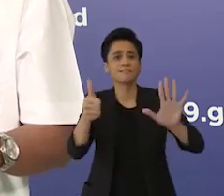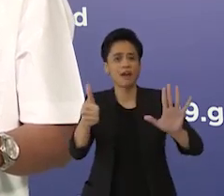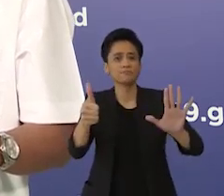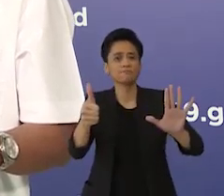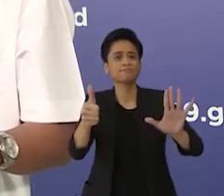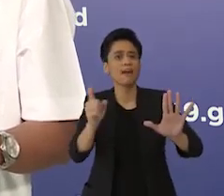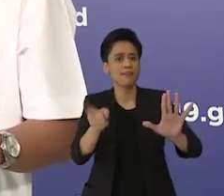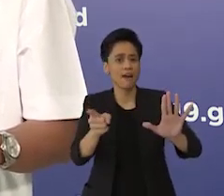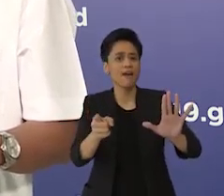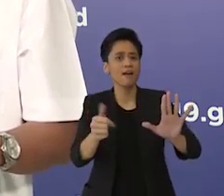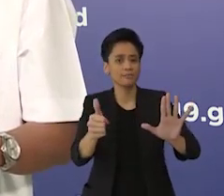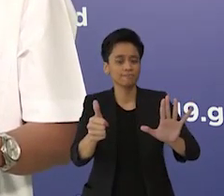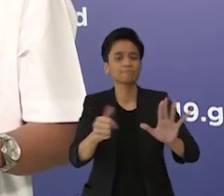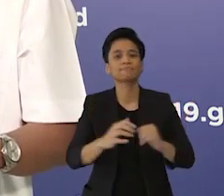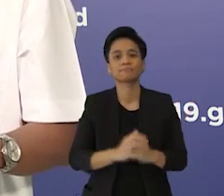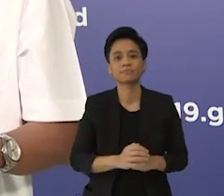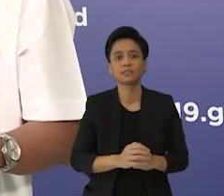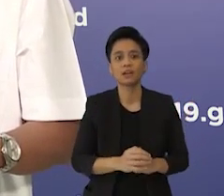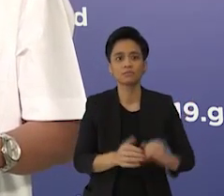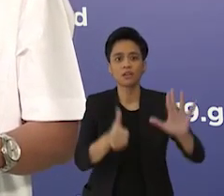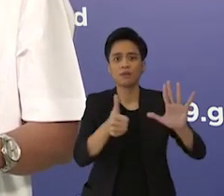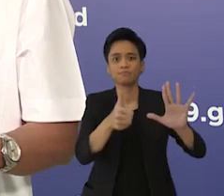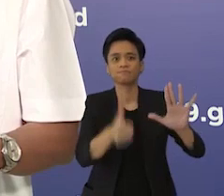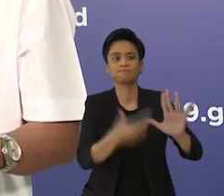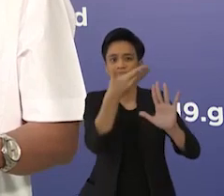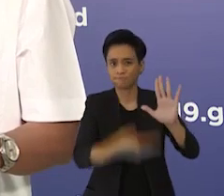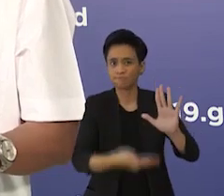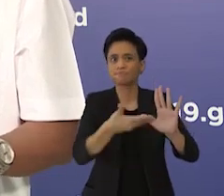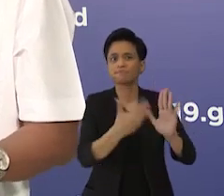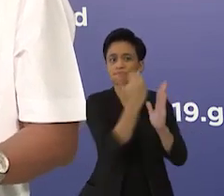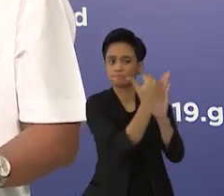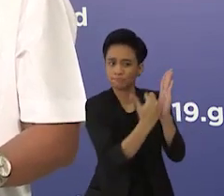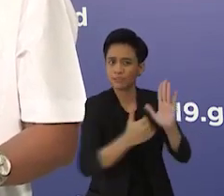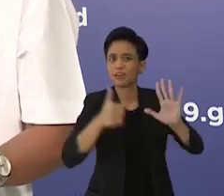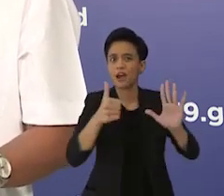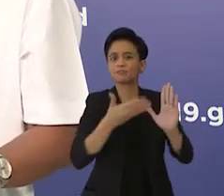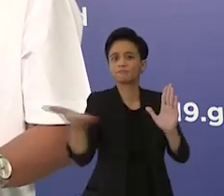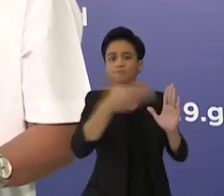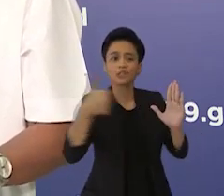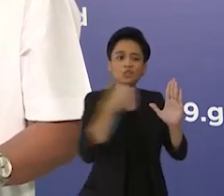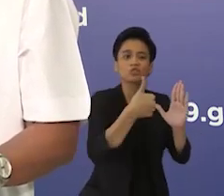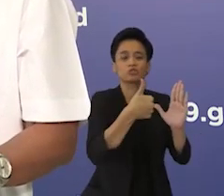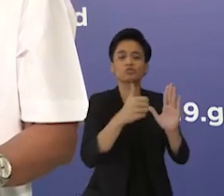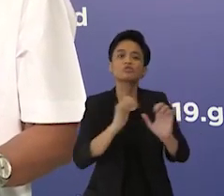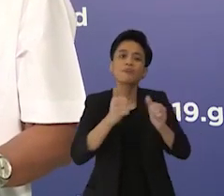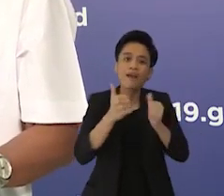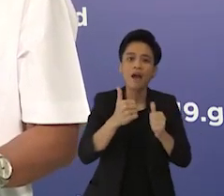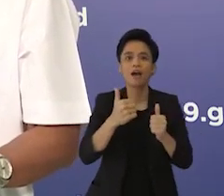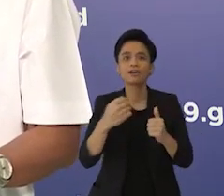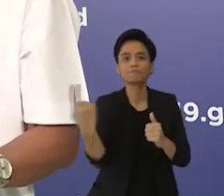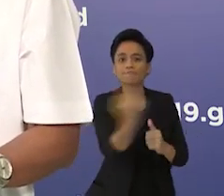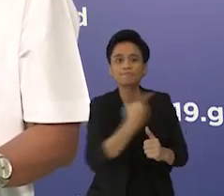hari yang lalu menjadi pedoman untuk kita sama-sama meningkatkan upaya dalam rangka